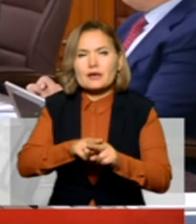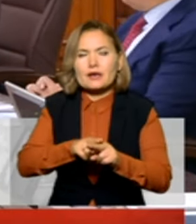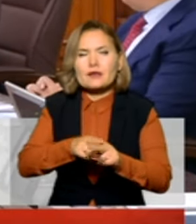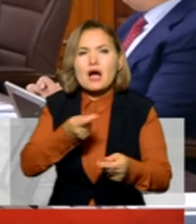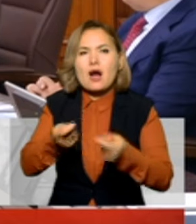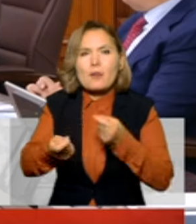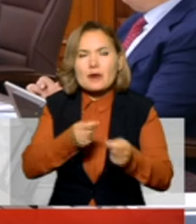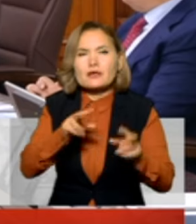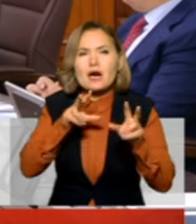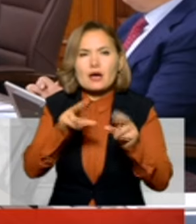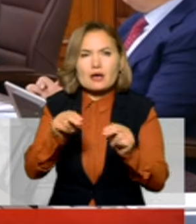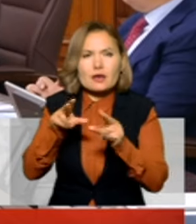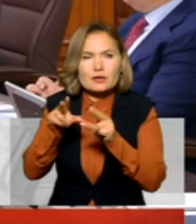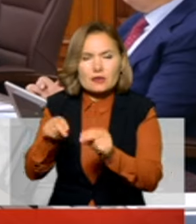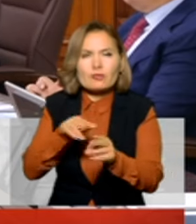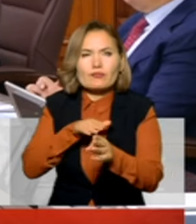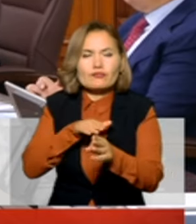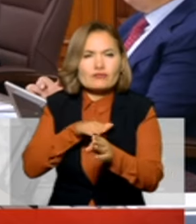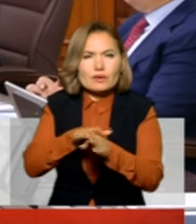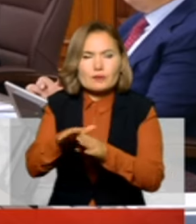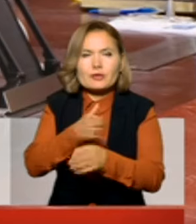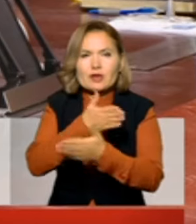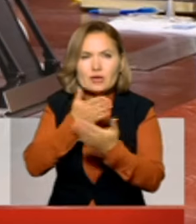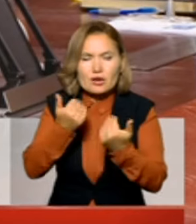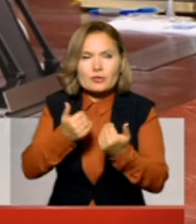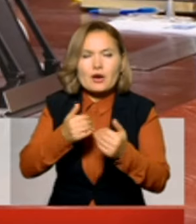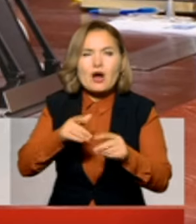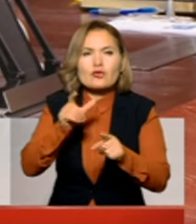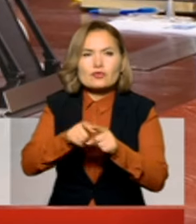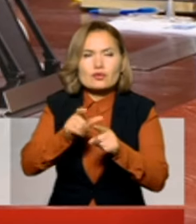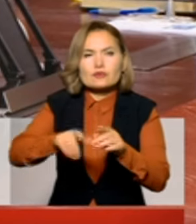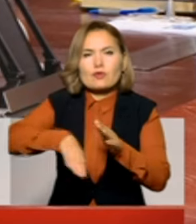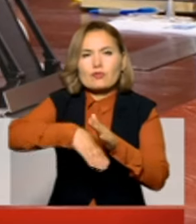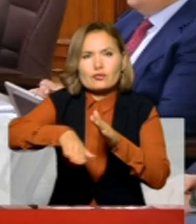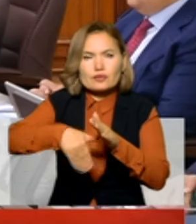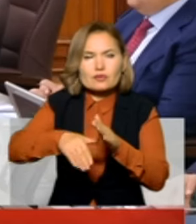да, жұмыстың нәтижелі болатынына мен анық көзім